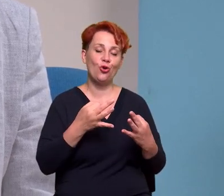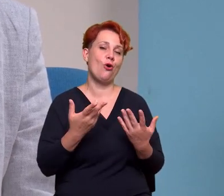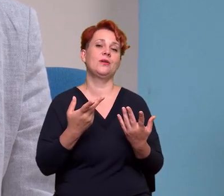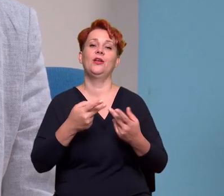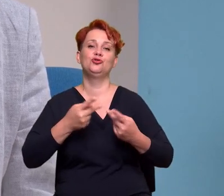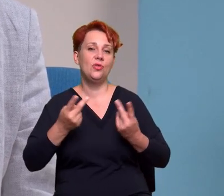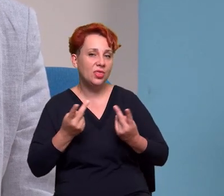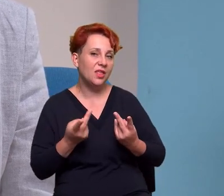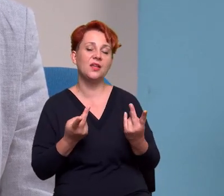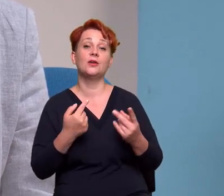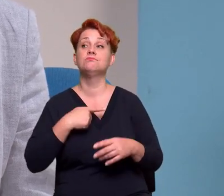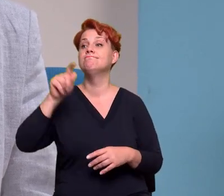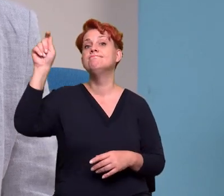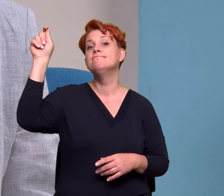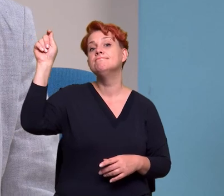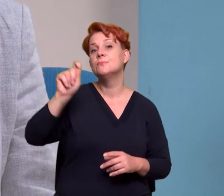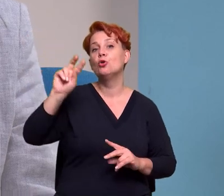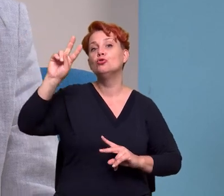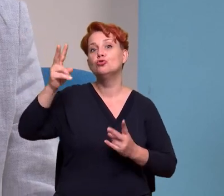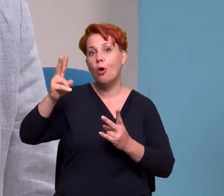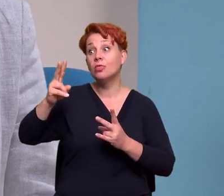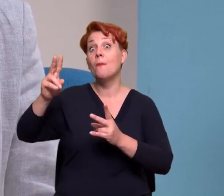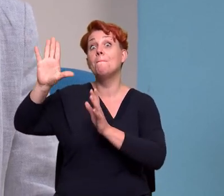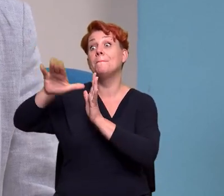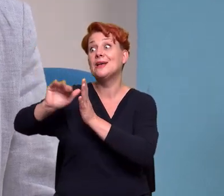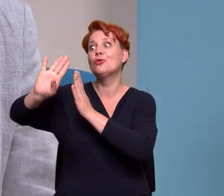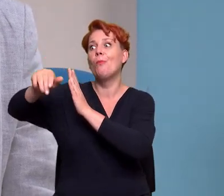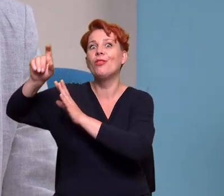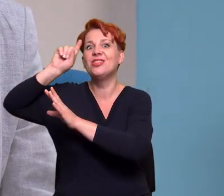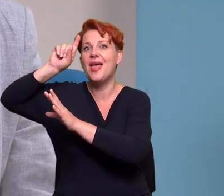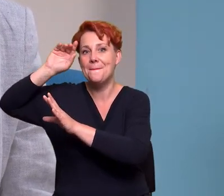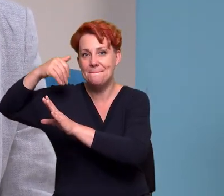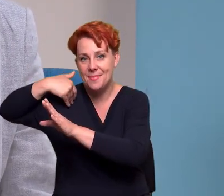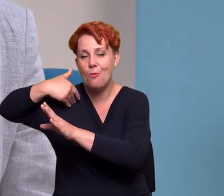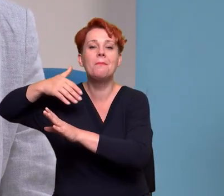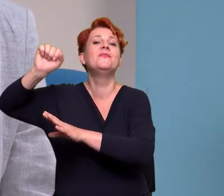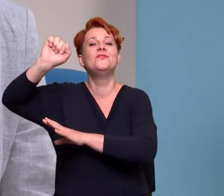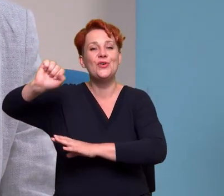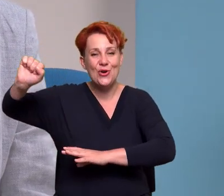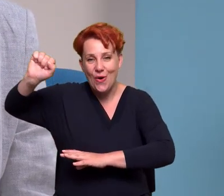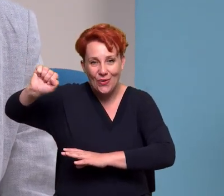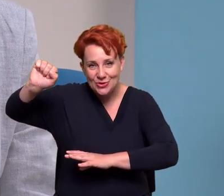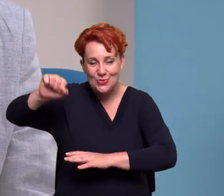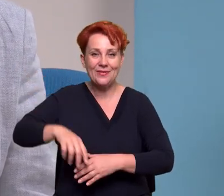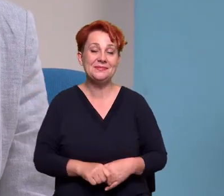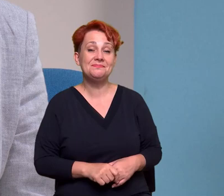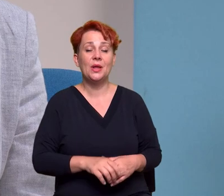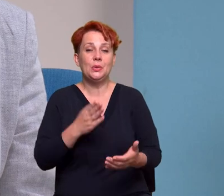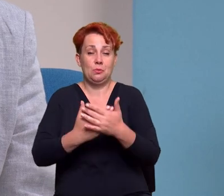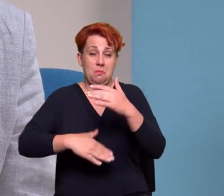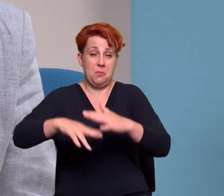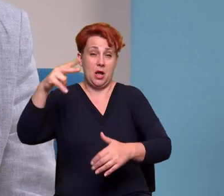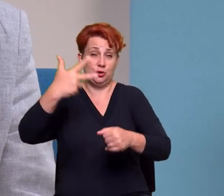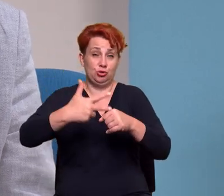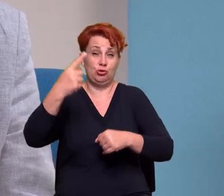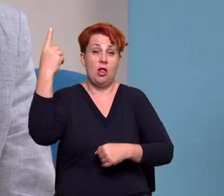dziennikarką. Przyjechałam też z poniemieckiego, ponieważ mieszkam we Wrocławiu i od ponad